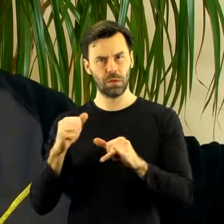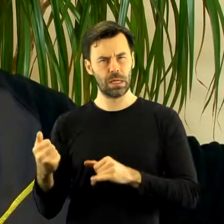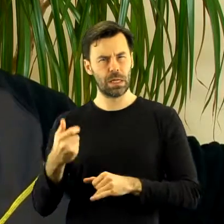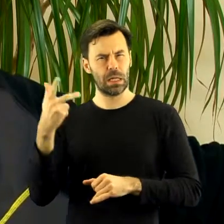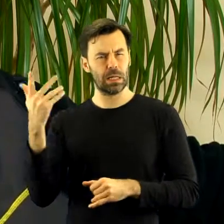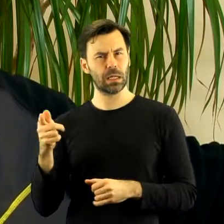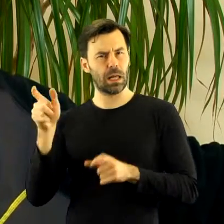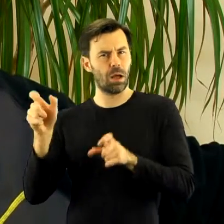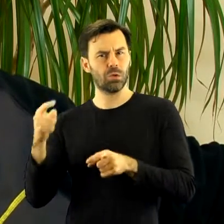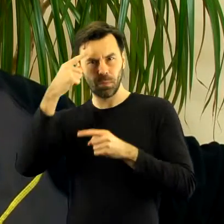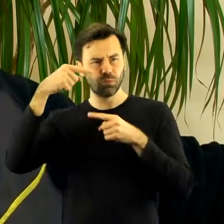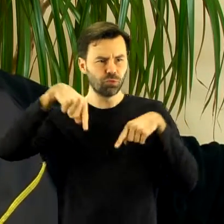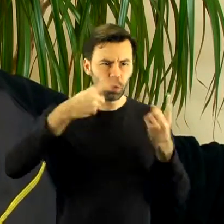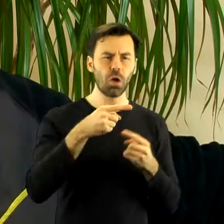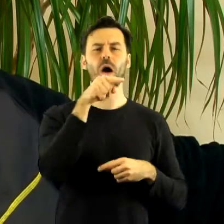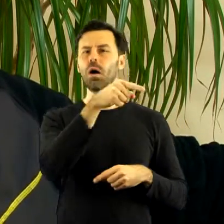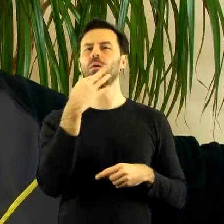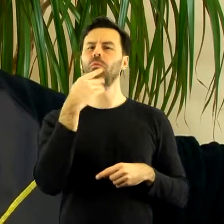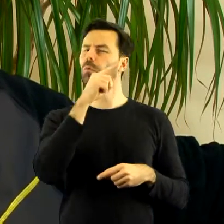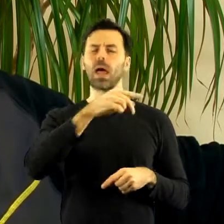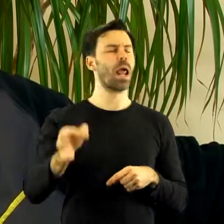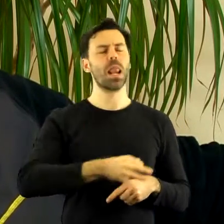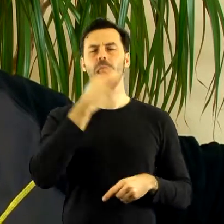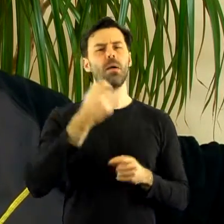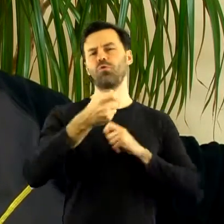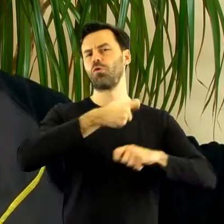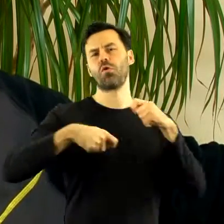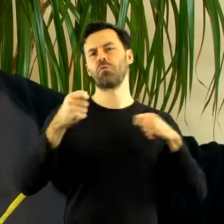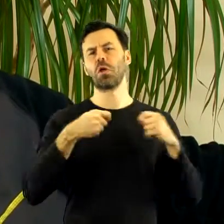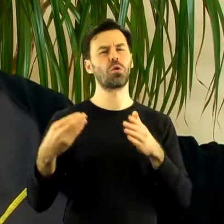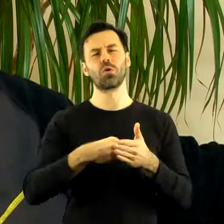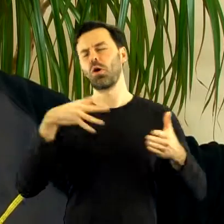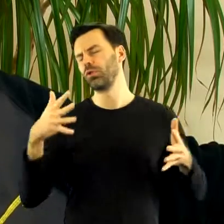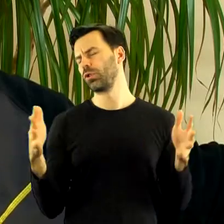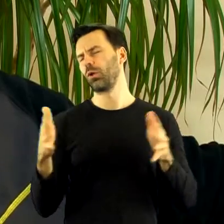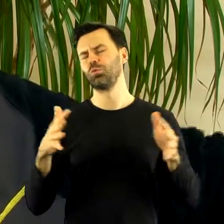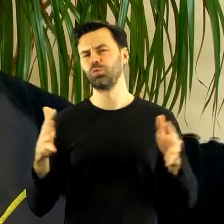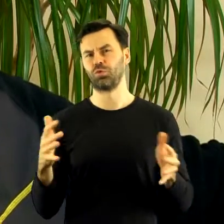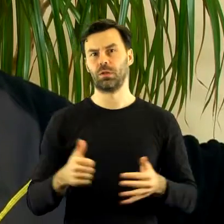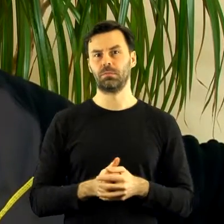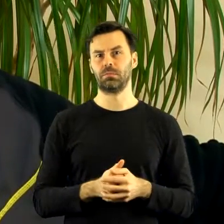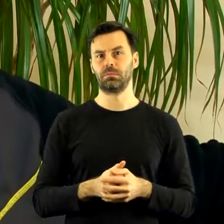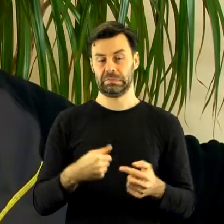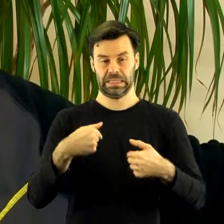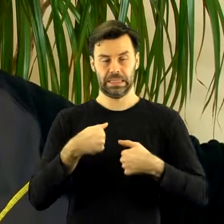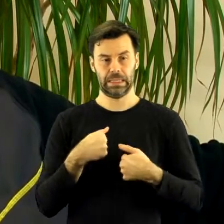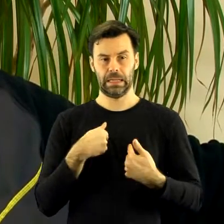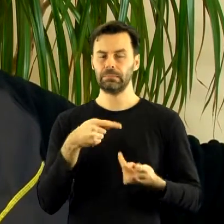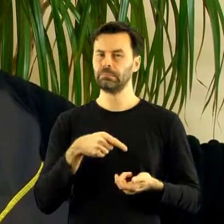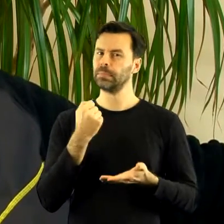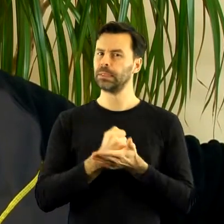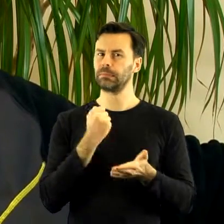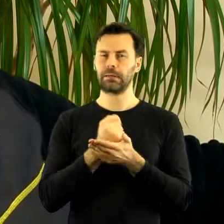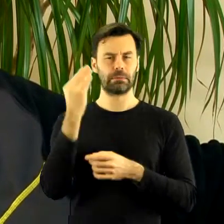Kilku radnych przekonywało resztę rady, że to jest najlepsze rozwiązanie w tej chwili, bo za duże koszty są i tak dalej. Myśmy tą